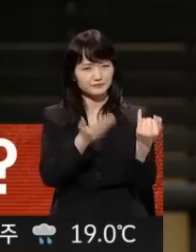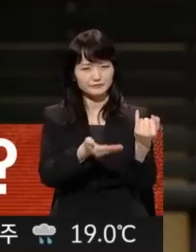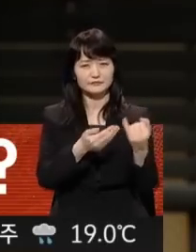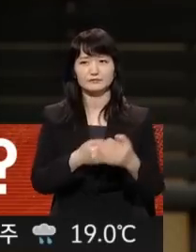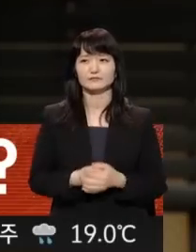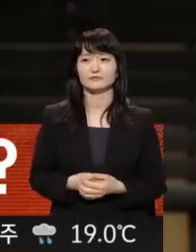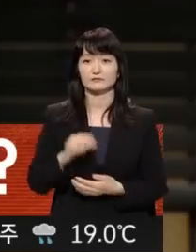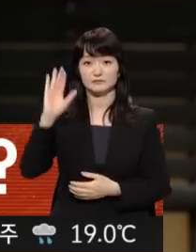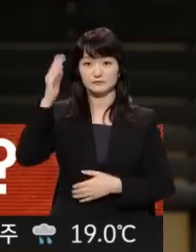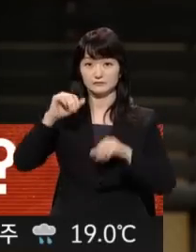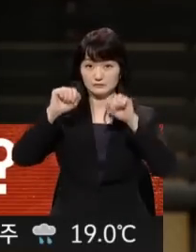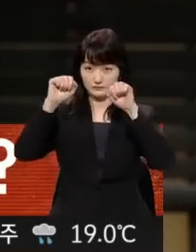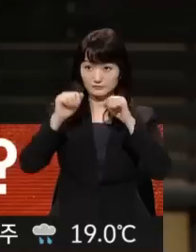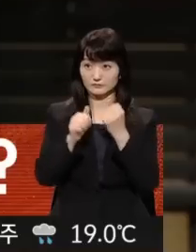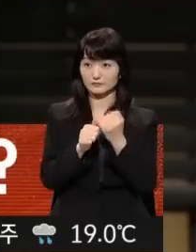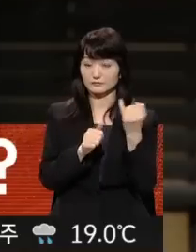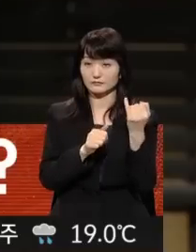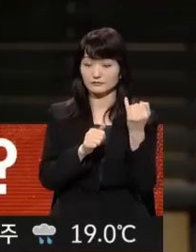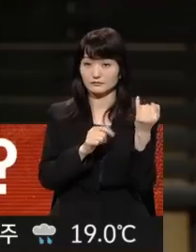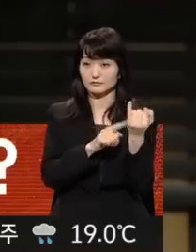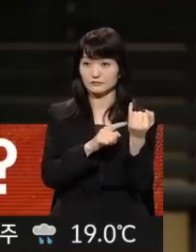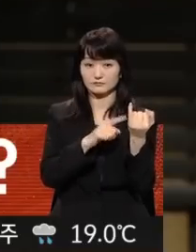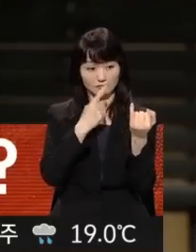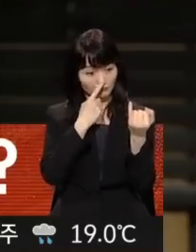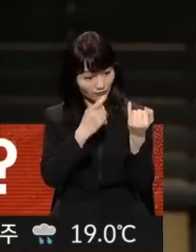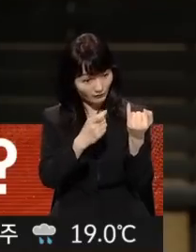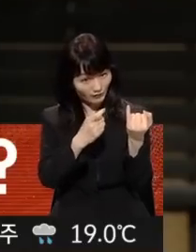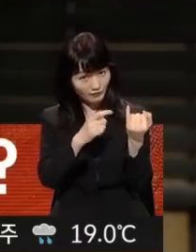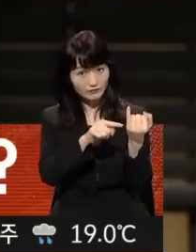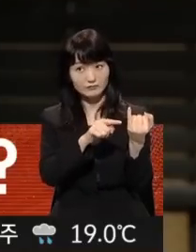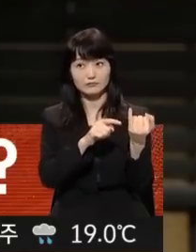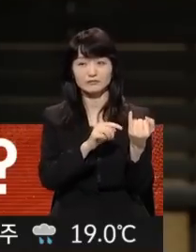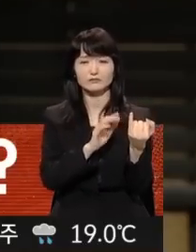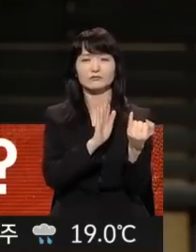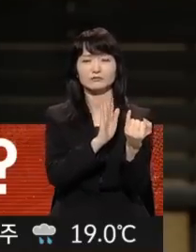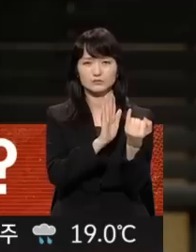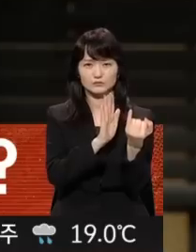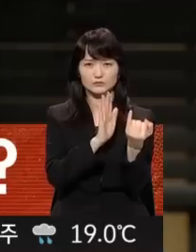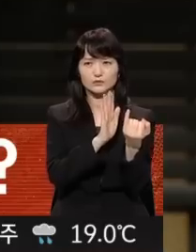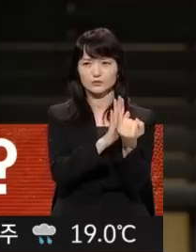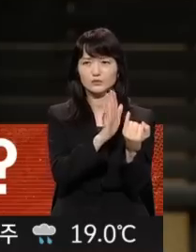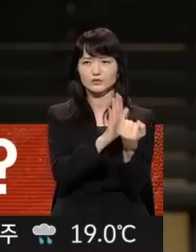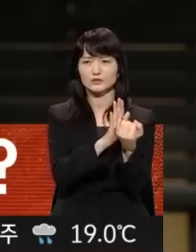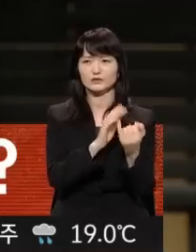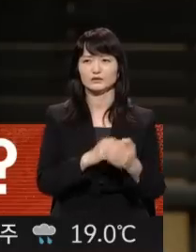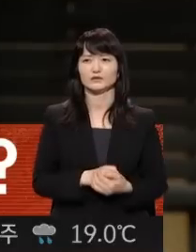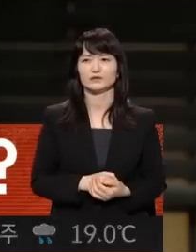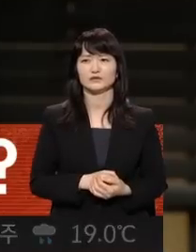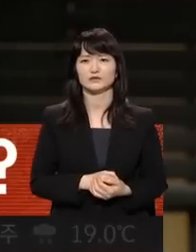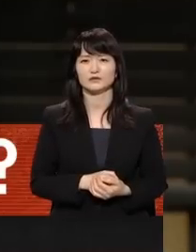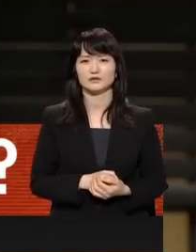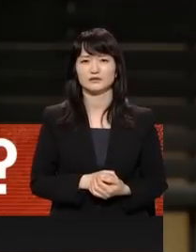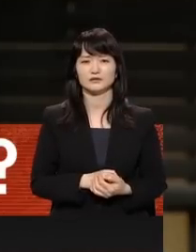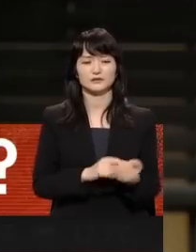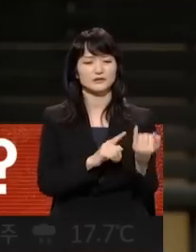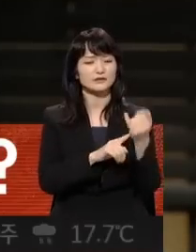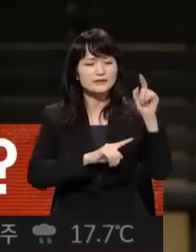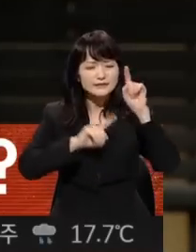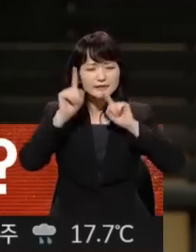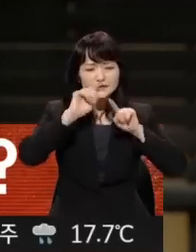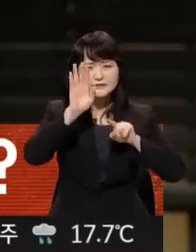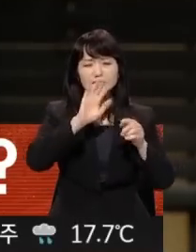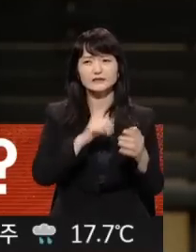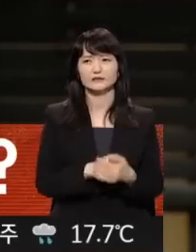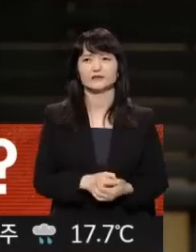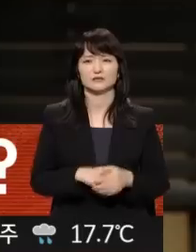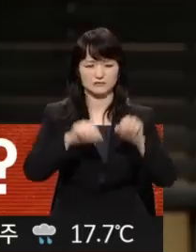이제 운동하시는 여성분들 되게 멋있어 보이시더라고요 응원해주시고 다만 한 가지 다치지 않도록 운동 중독하시는 분들 중에